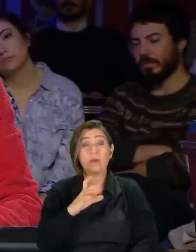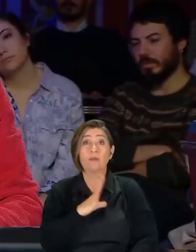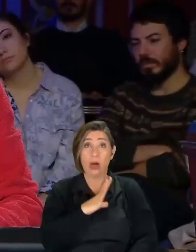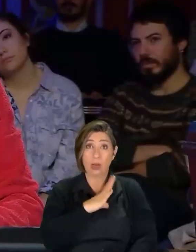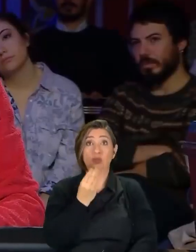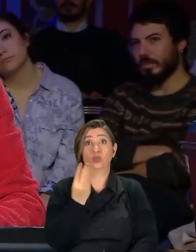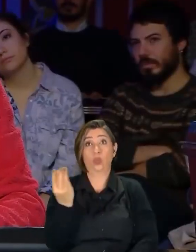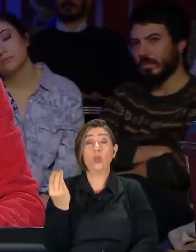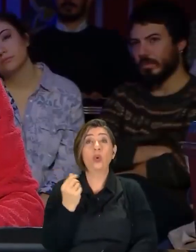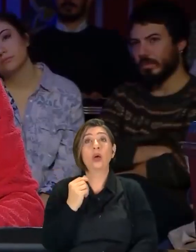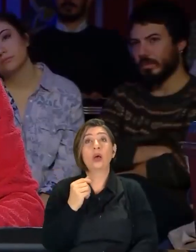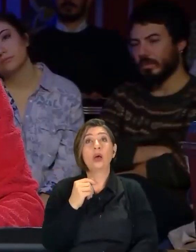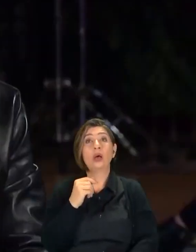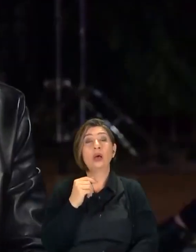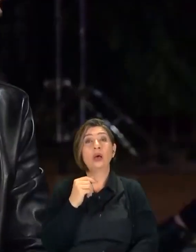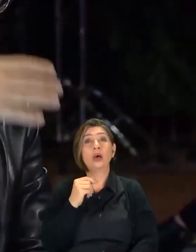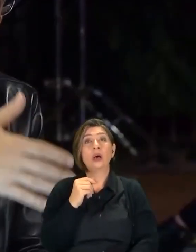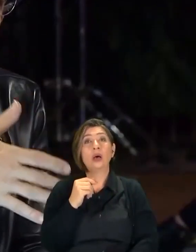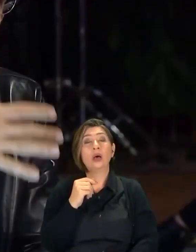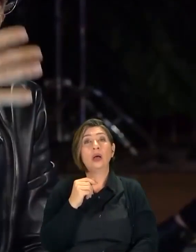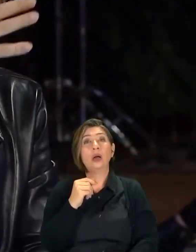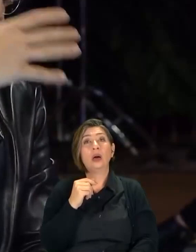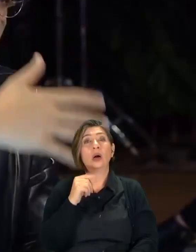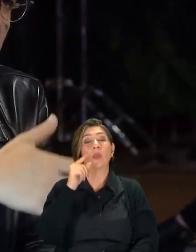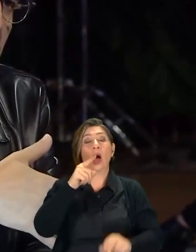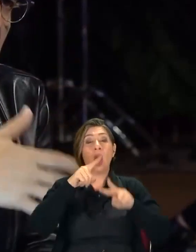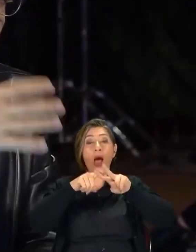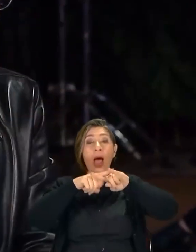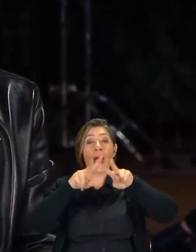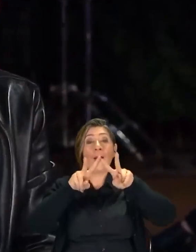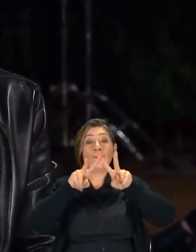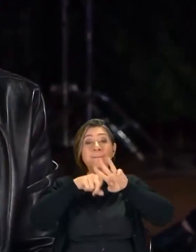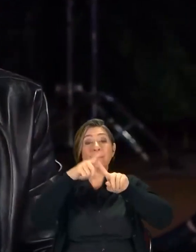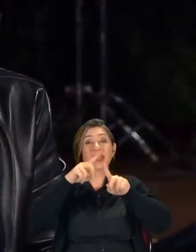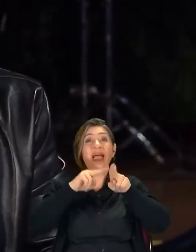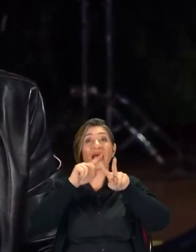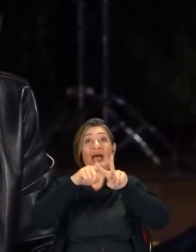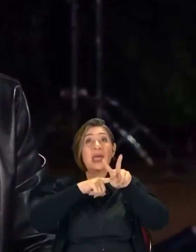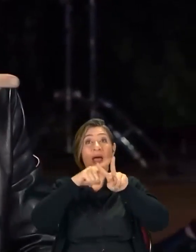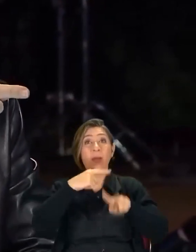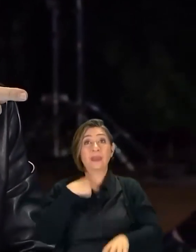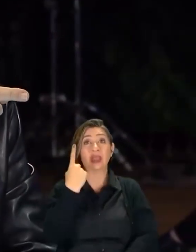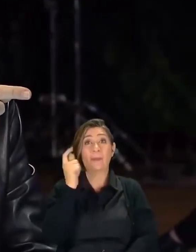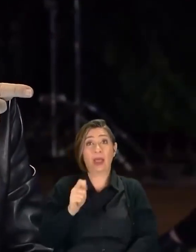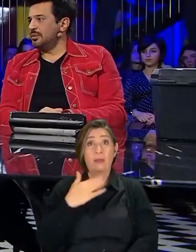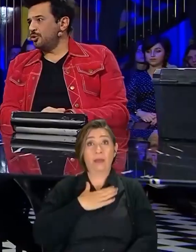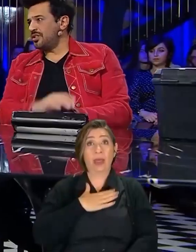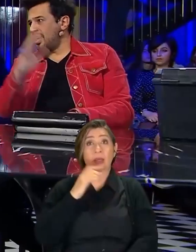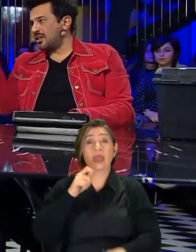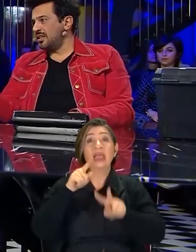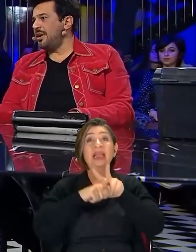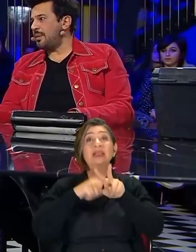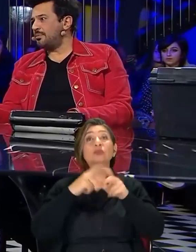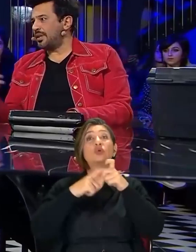tabii olmaz mı böyle bir Hani nasıl eee Ahmet Kaya tribut yapılıyor ond son Ben yaptım onu bir tek e Yıldırım